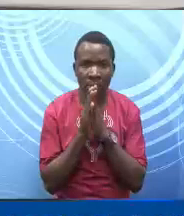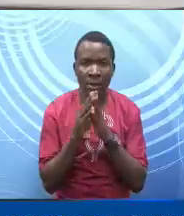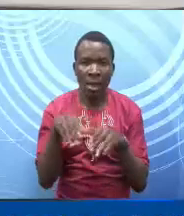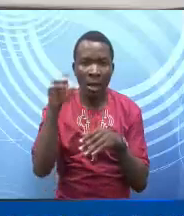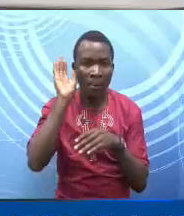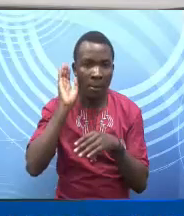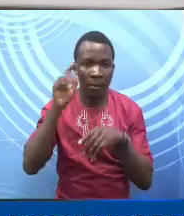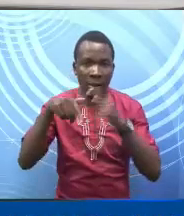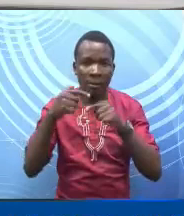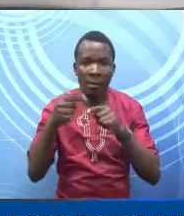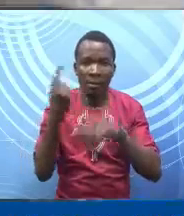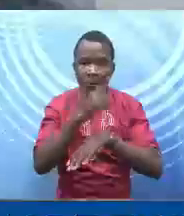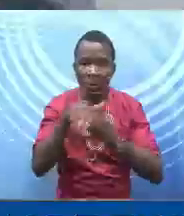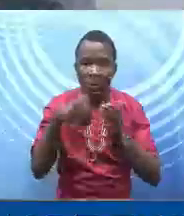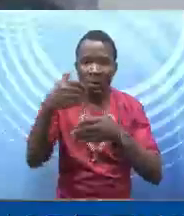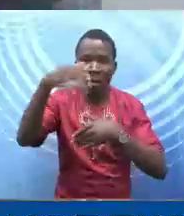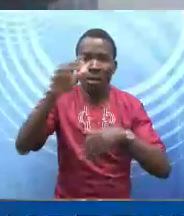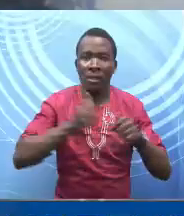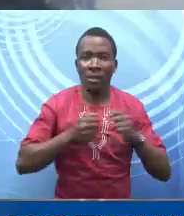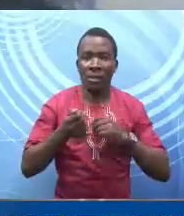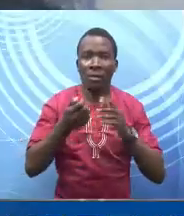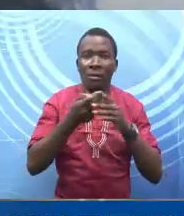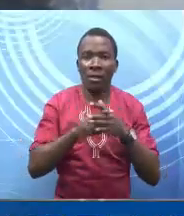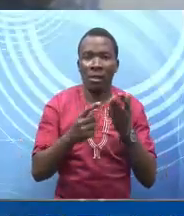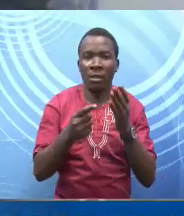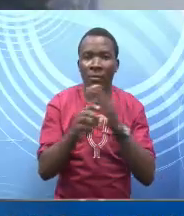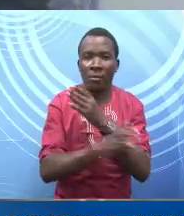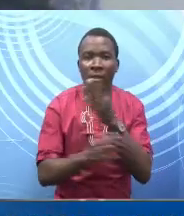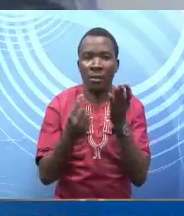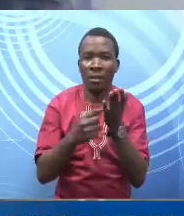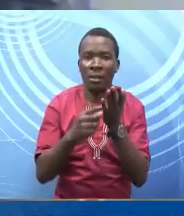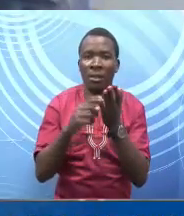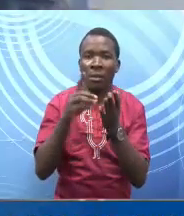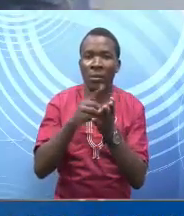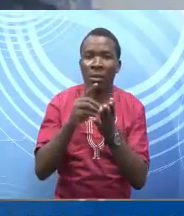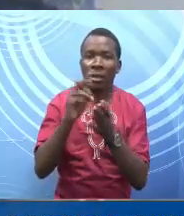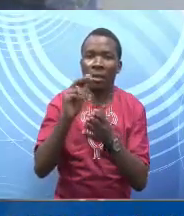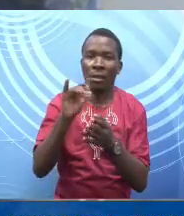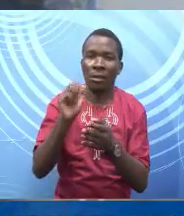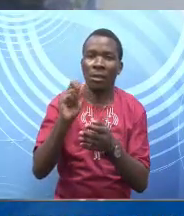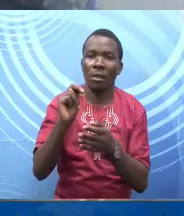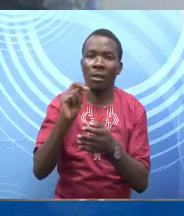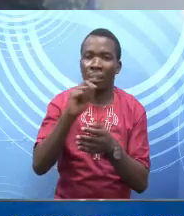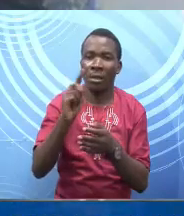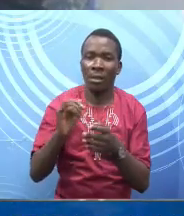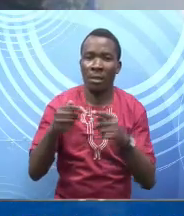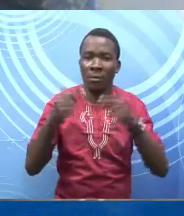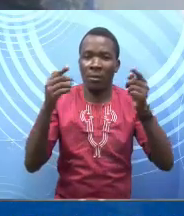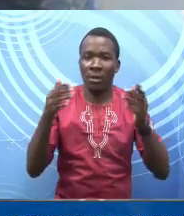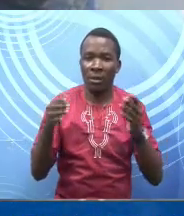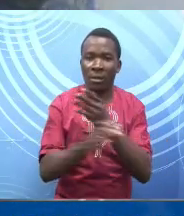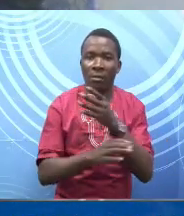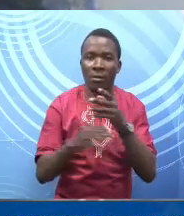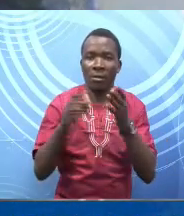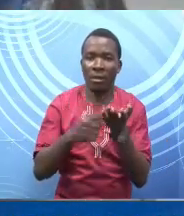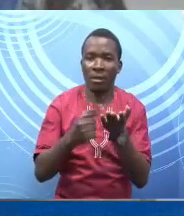Amakuru yiriwe havugwa hanze Rwanda, reka twere mu gihugu cya Uganda, aho Dr. Stella Nyanzi utavuga mu butegetsi bw'igihugu cya Uganda